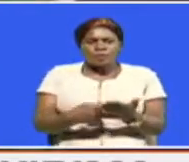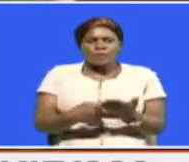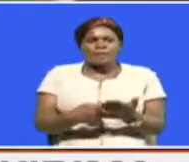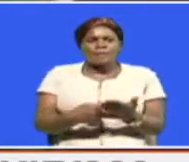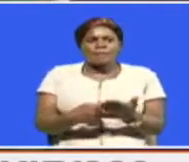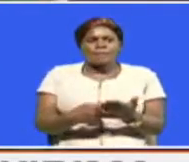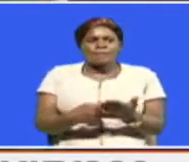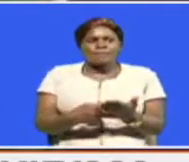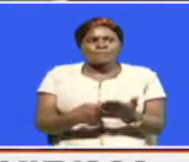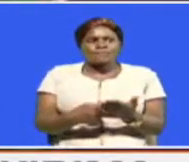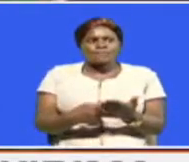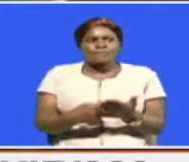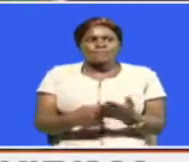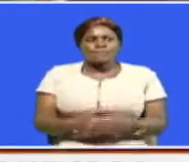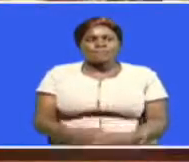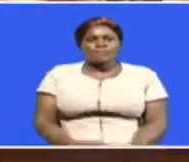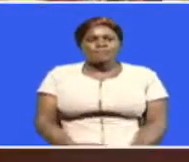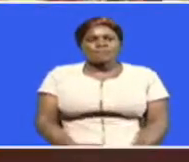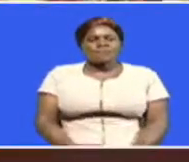a chance.